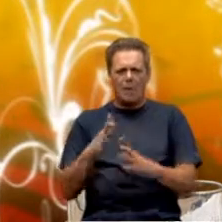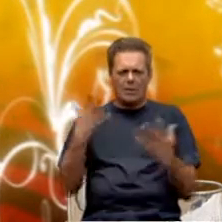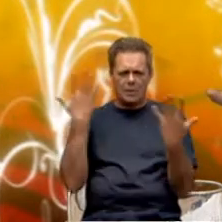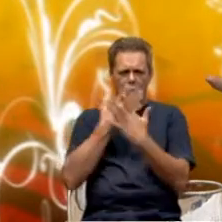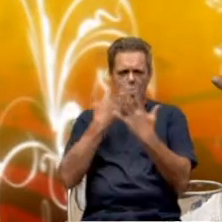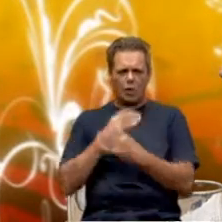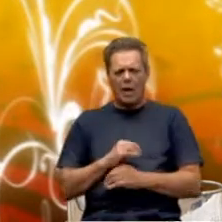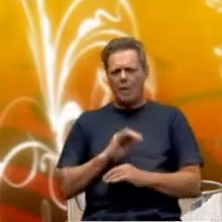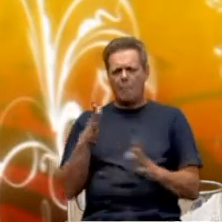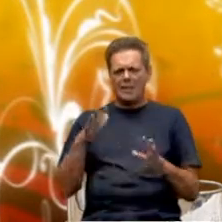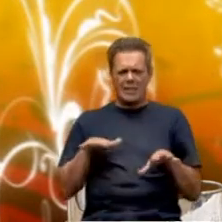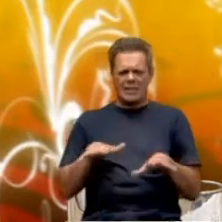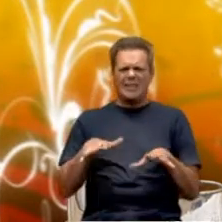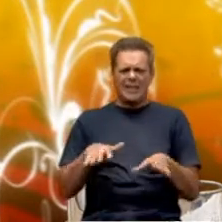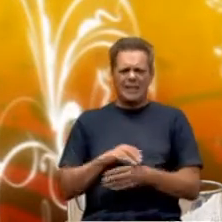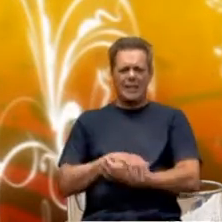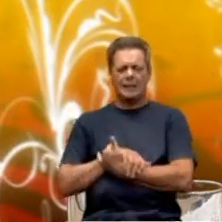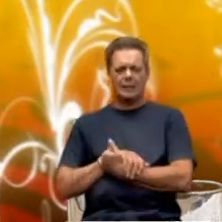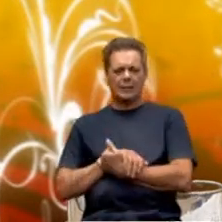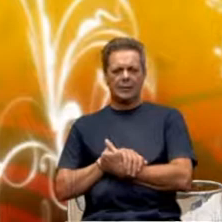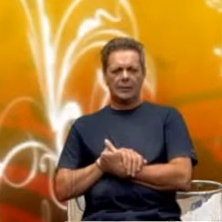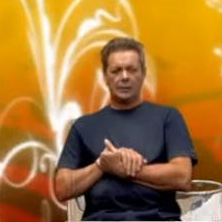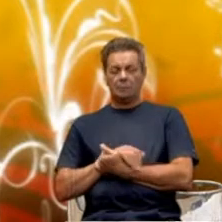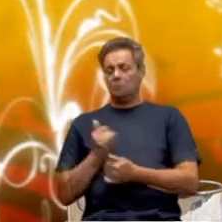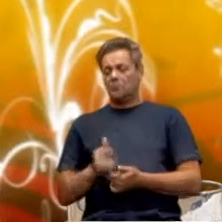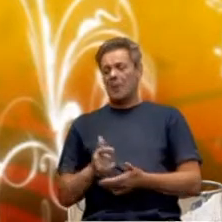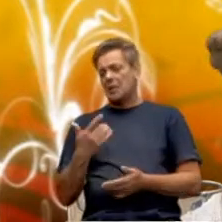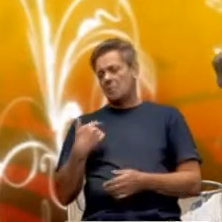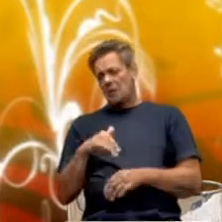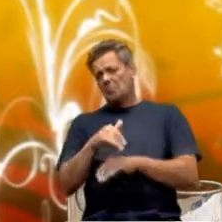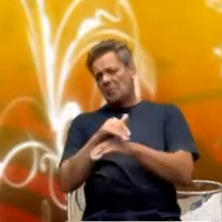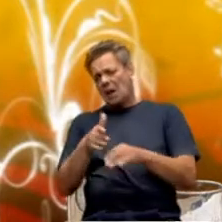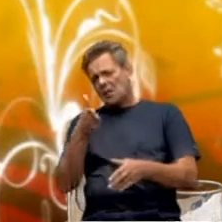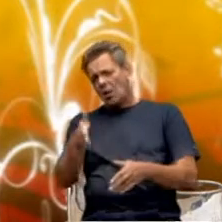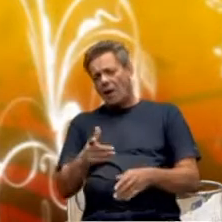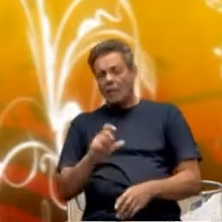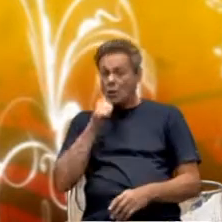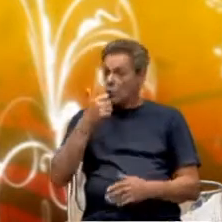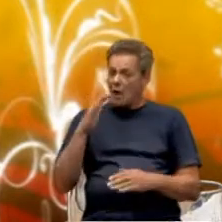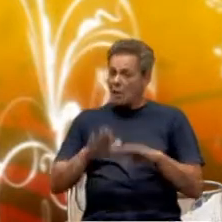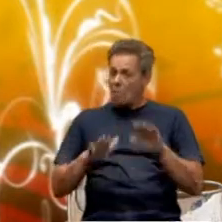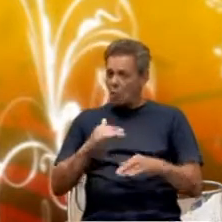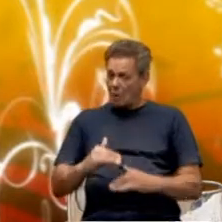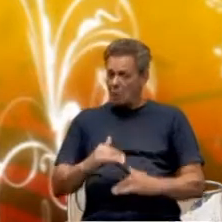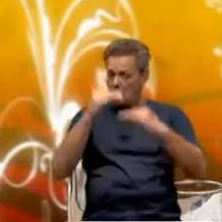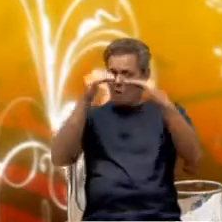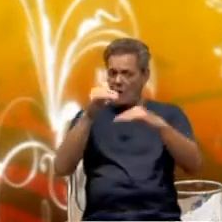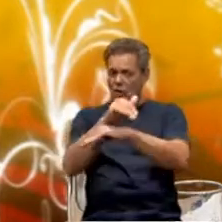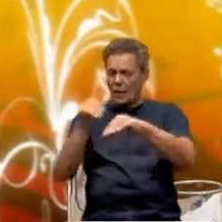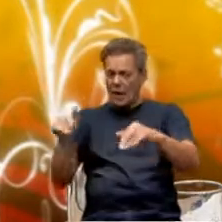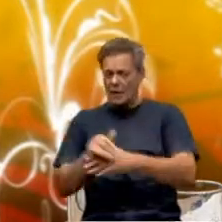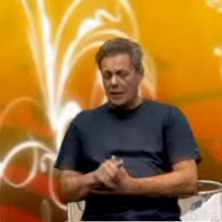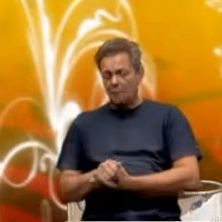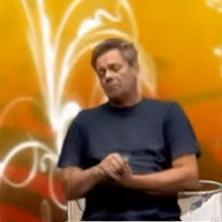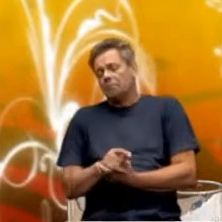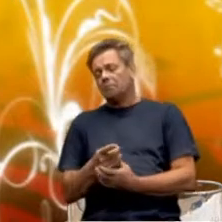bez ikakvog stresa, je li tako? Tako. Danas mi je ta granica, sutra ću imati veću granicu. Ovo što ste kazali, normalno to se